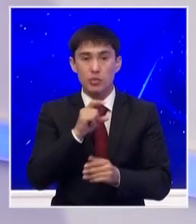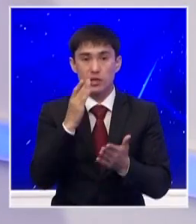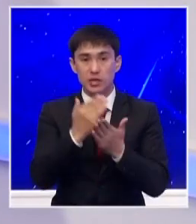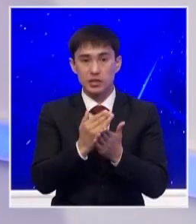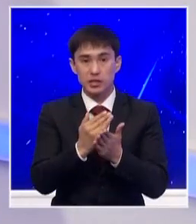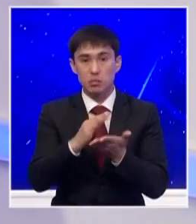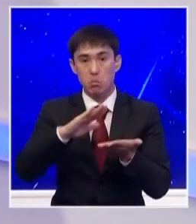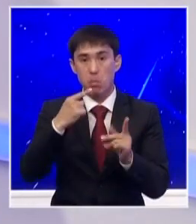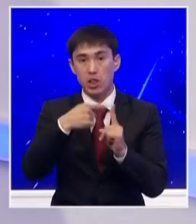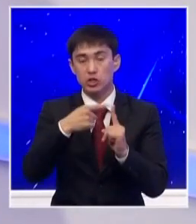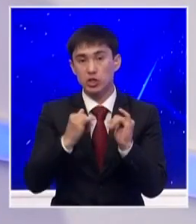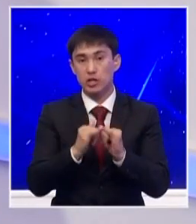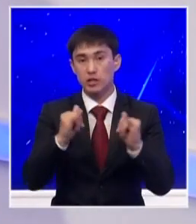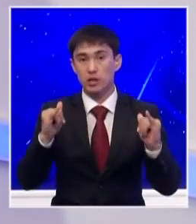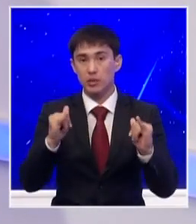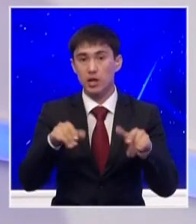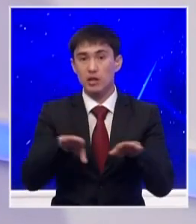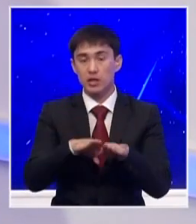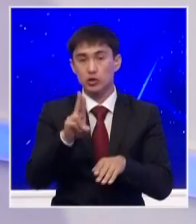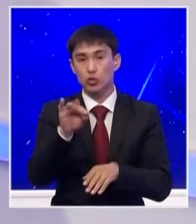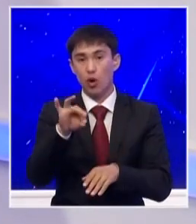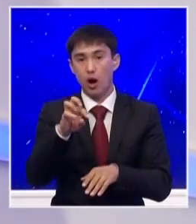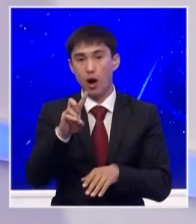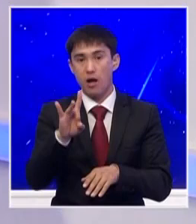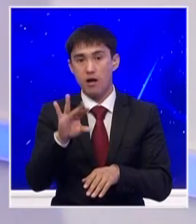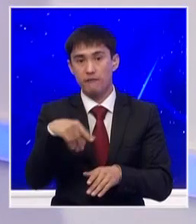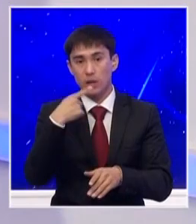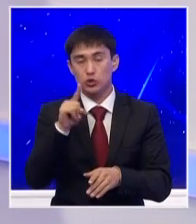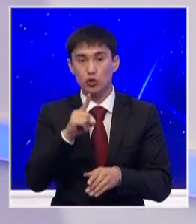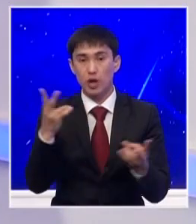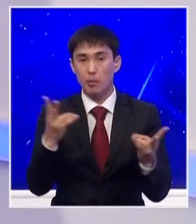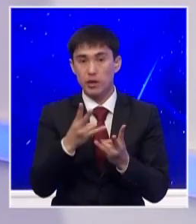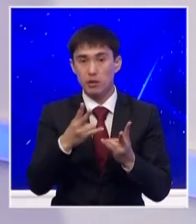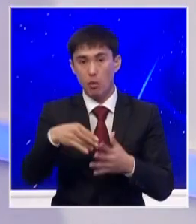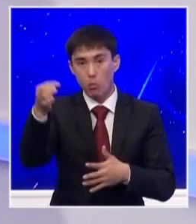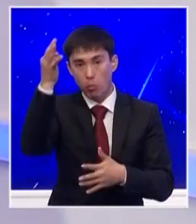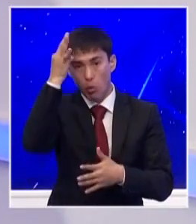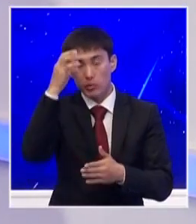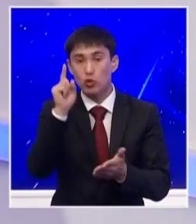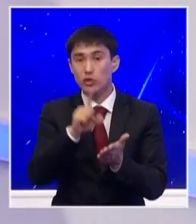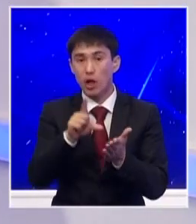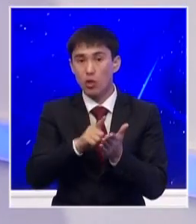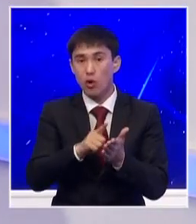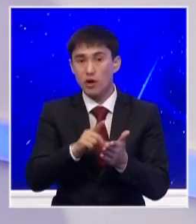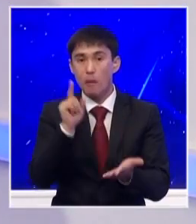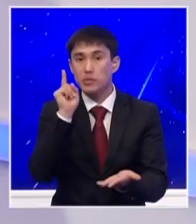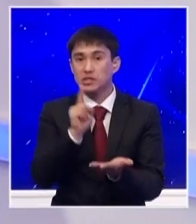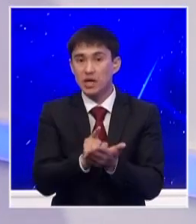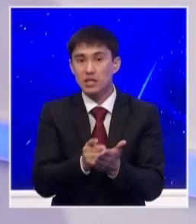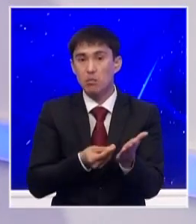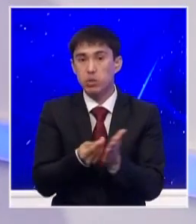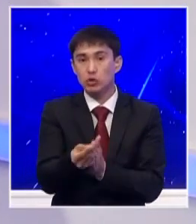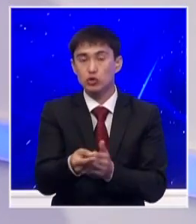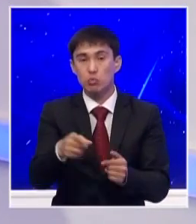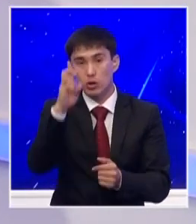наблюдается положительная динамика. Также Касым-Жомарт Токаев подчеркнул необходимость помнить, что налог является обязательным платежом